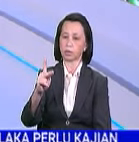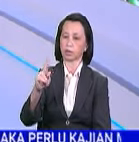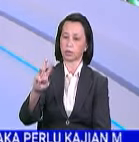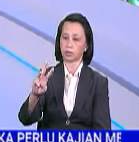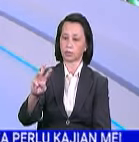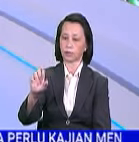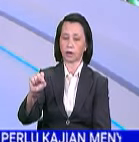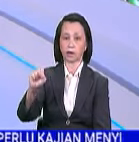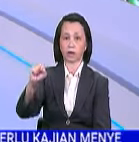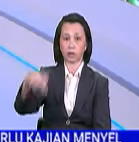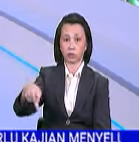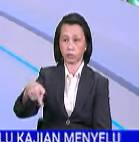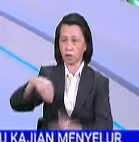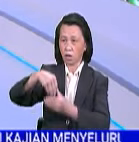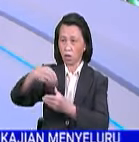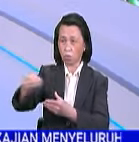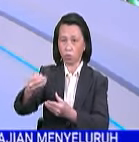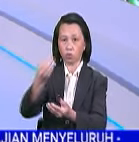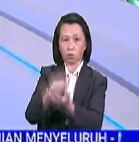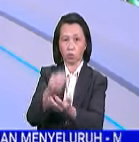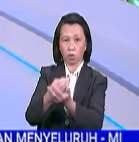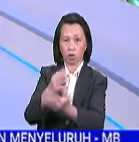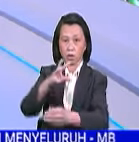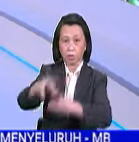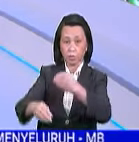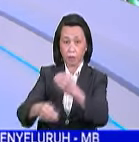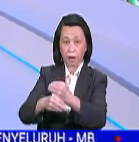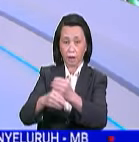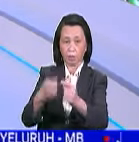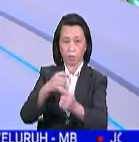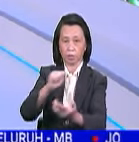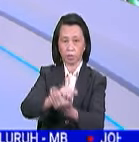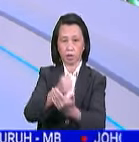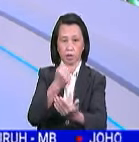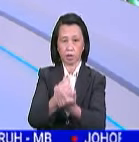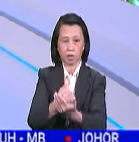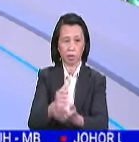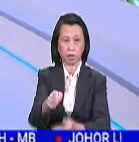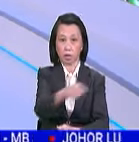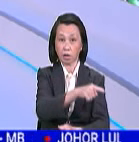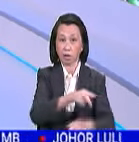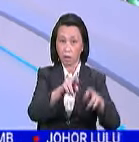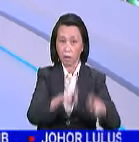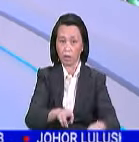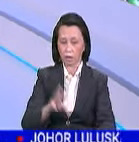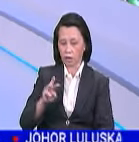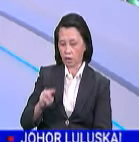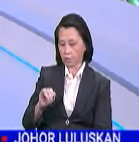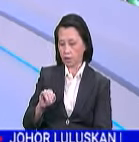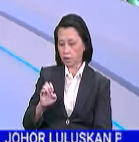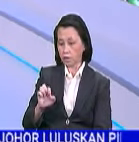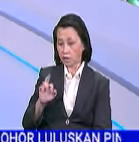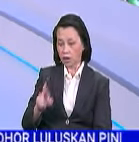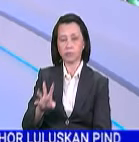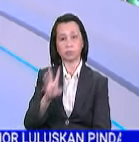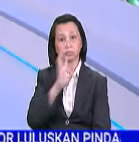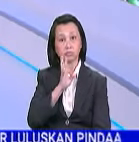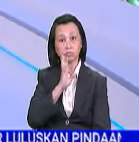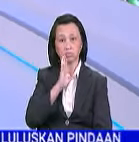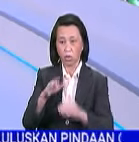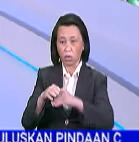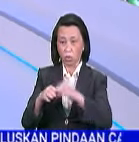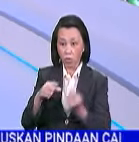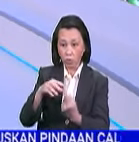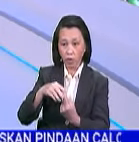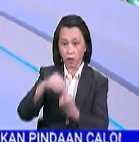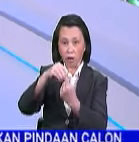pekerja KWSP mengeluarkan dana tambahan daripada akaun persaraan mereka. MIER menegaskan pengeluaran